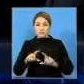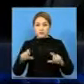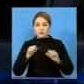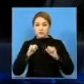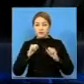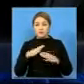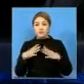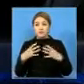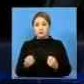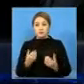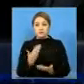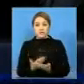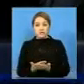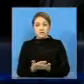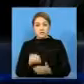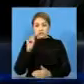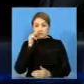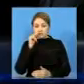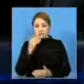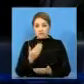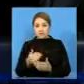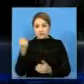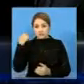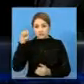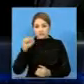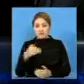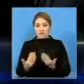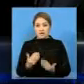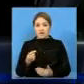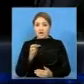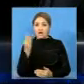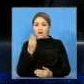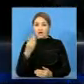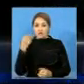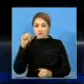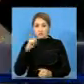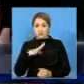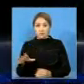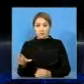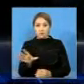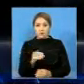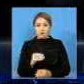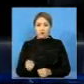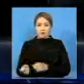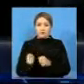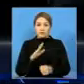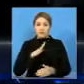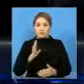сауықтыру, допустим, Шымкент жеңсе, или Ақжайық деген жеңсе, а ода бүкіл поставщиктер